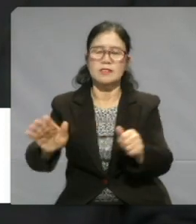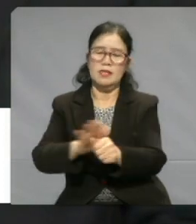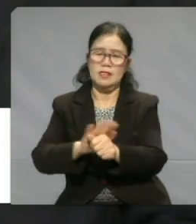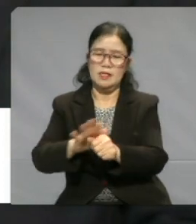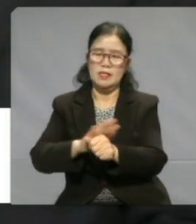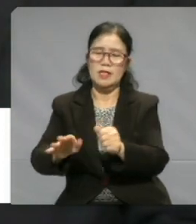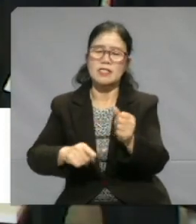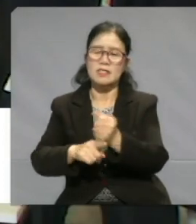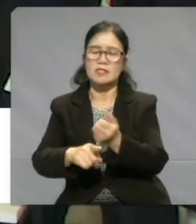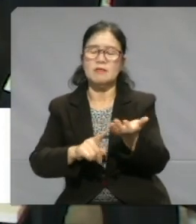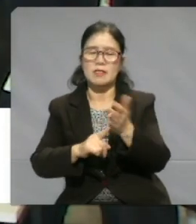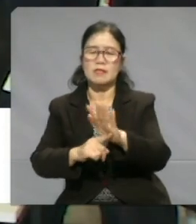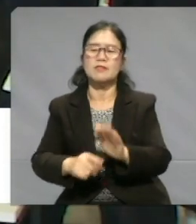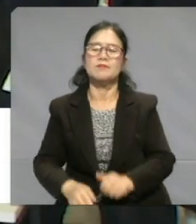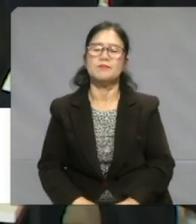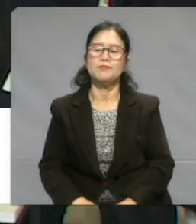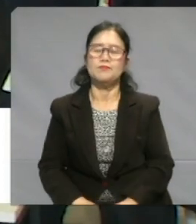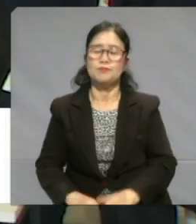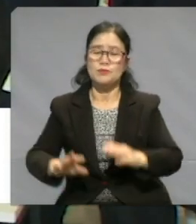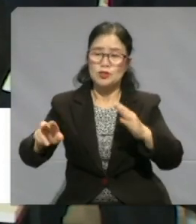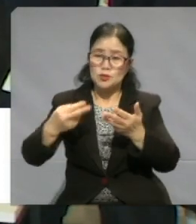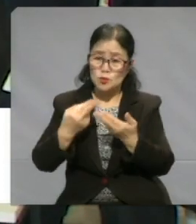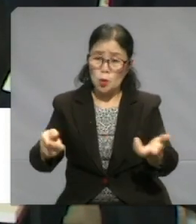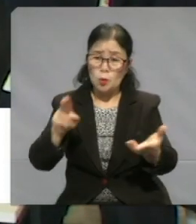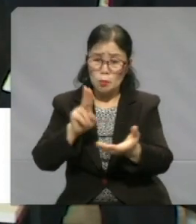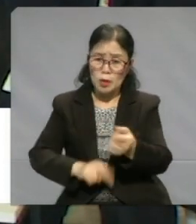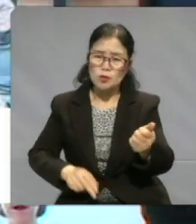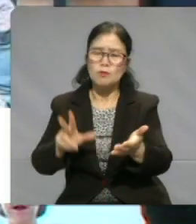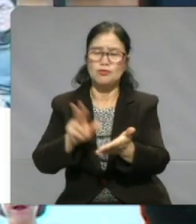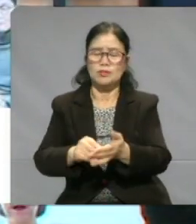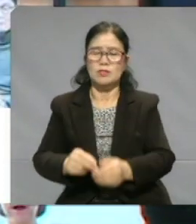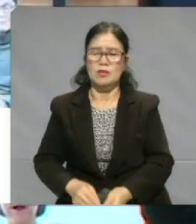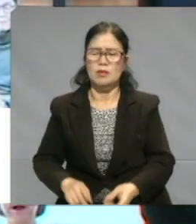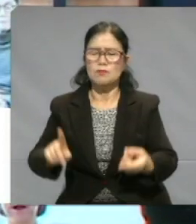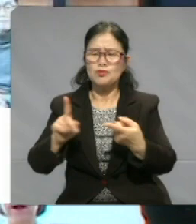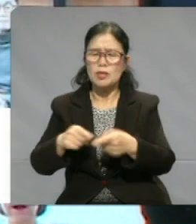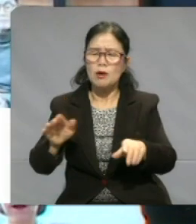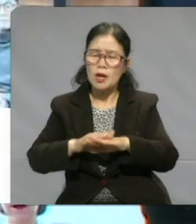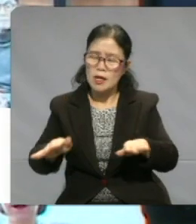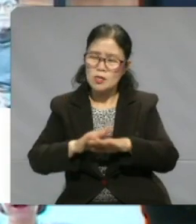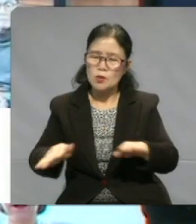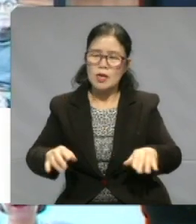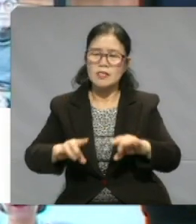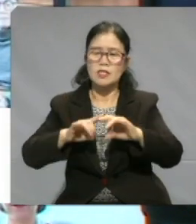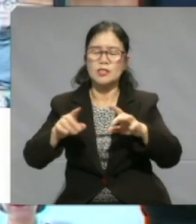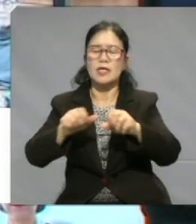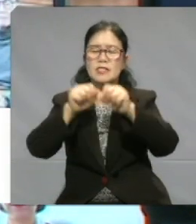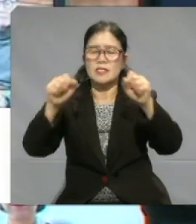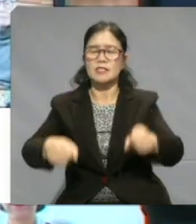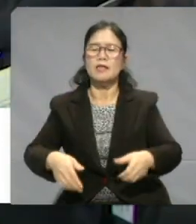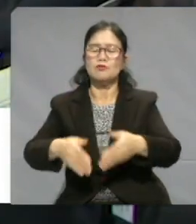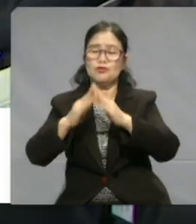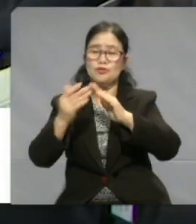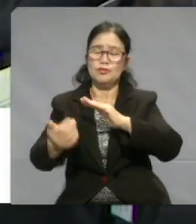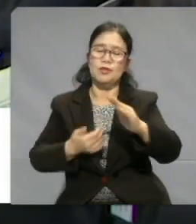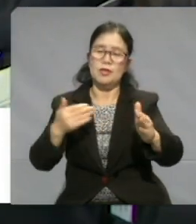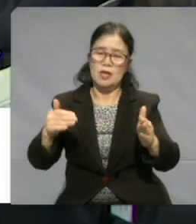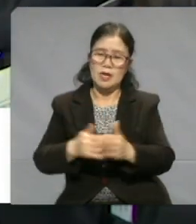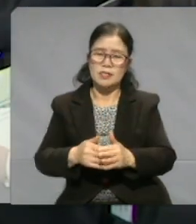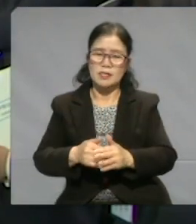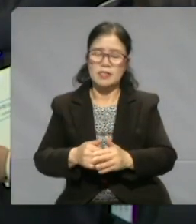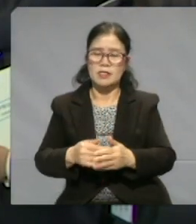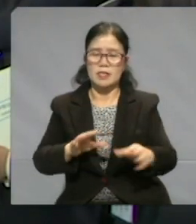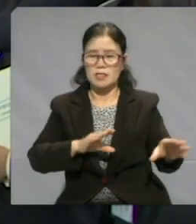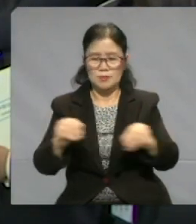뜻을 밝혔습니다. 공매도 문제도 언급, 부작용을 해소할 전자 시스템 구축 전까지